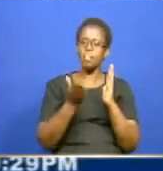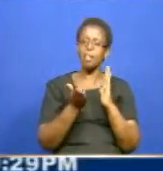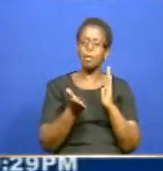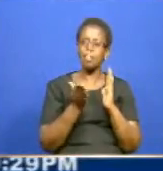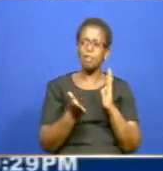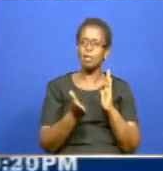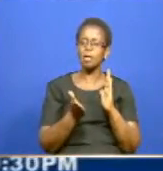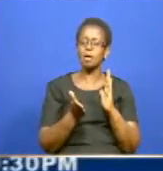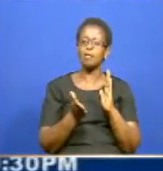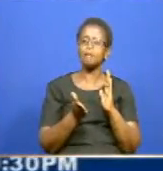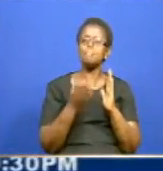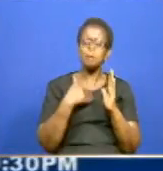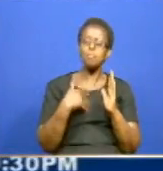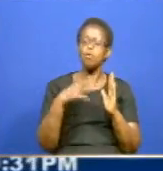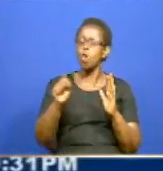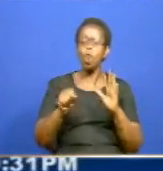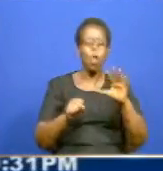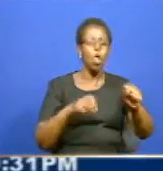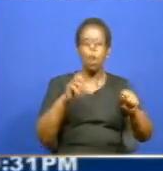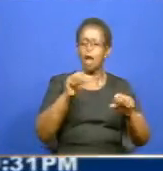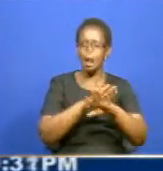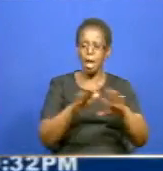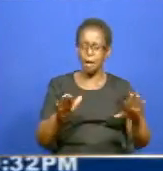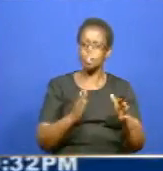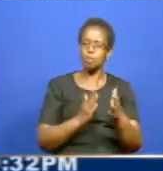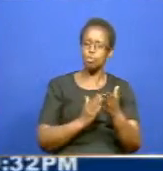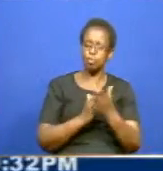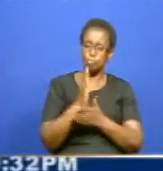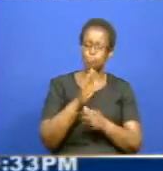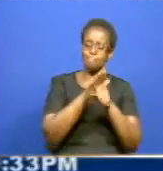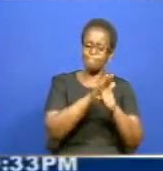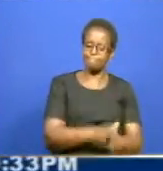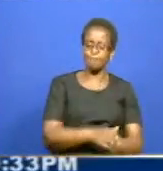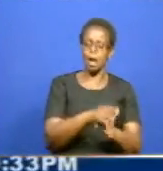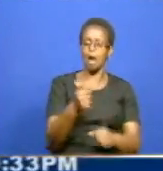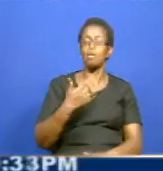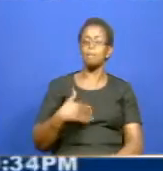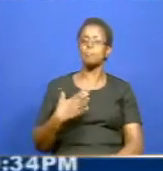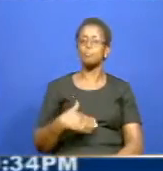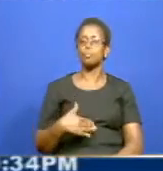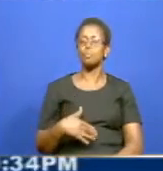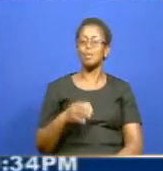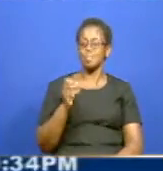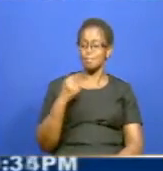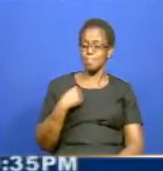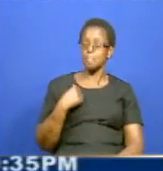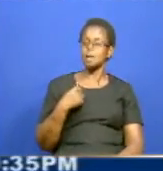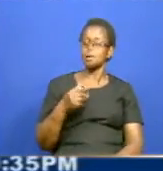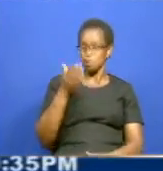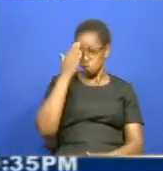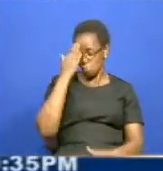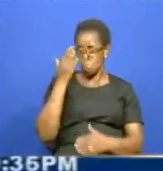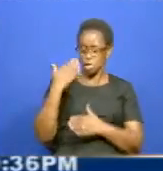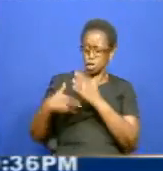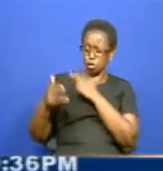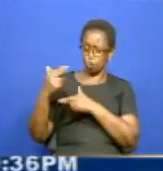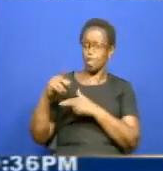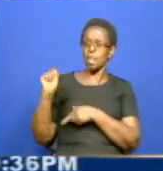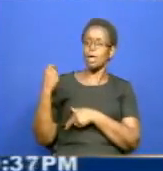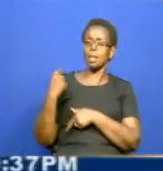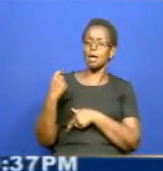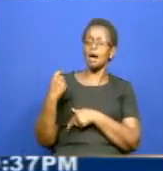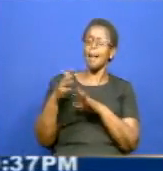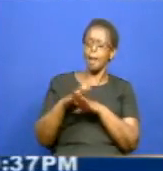ya dhulma. Na mimi nikiongea namna hii, ninaongea nikijua historia ya Kenya kwamba mashamba